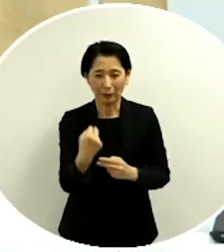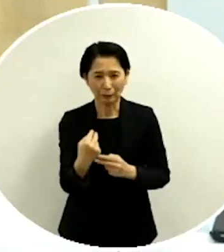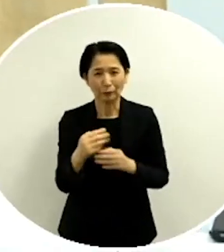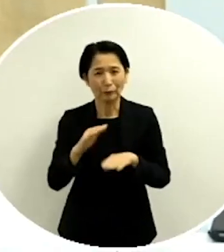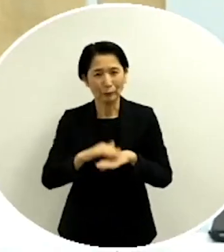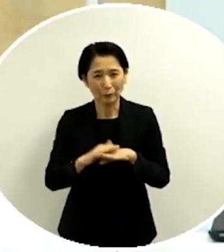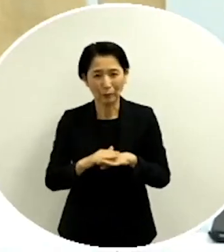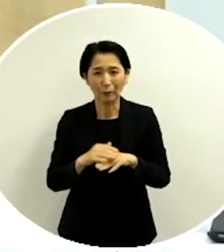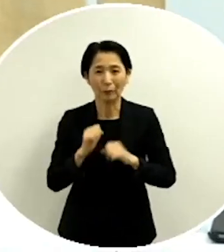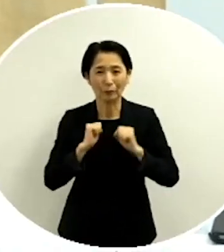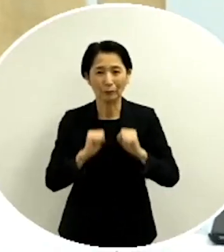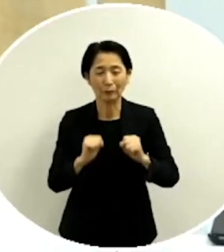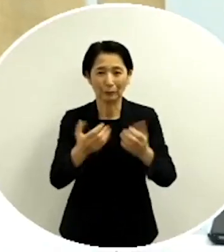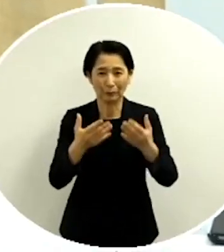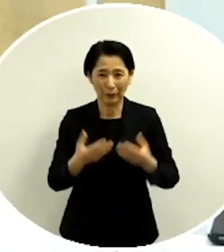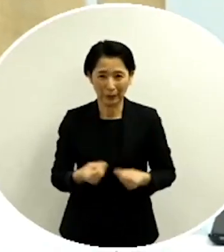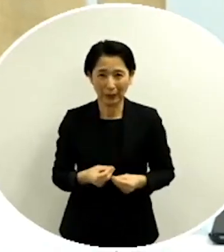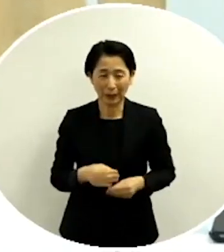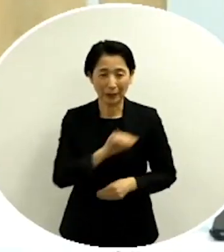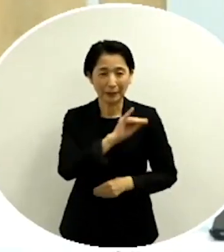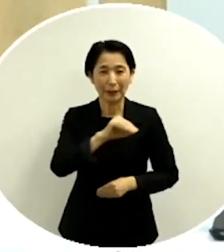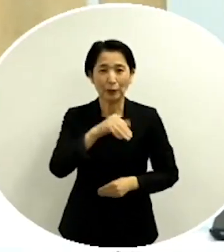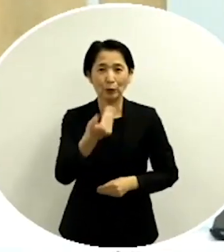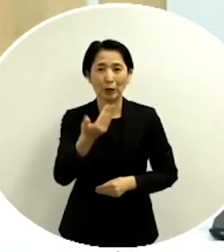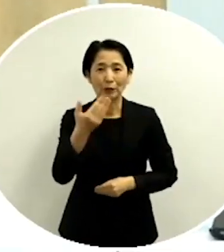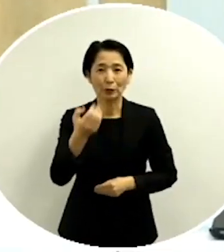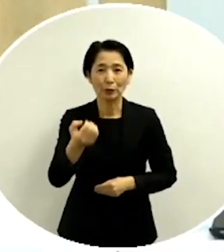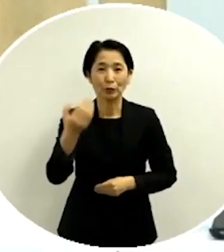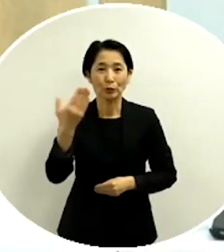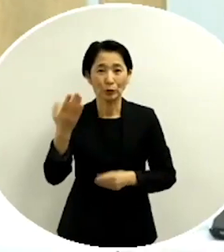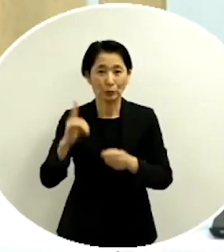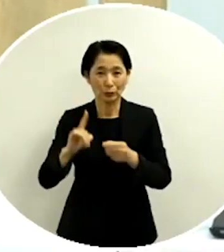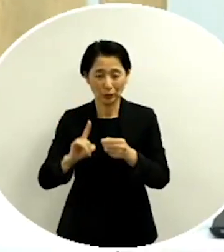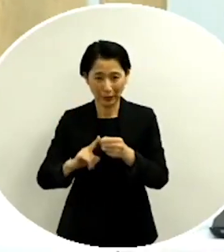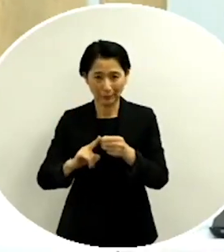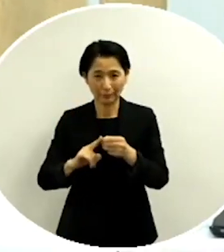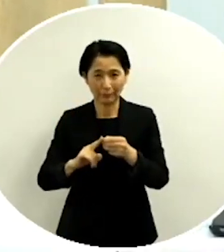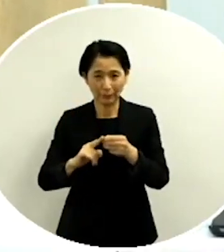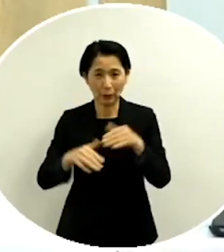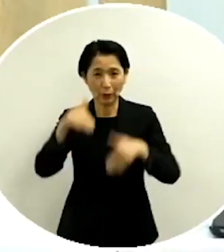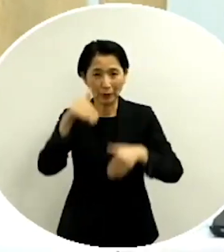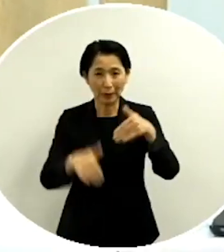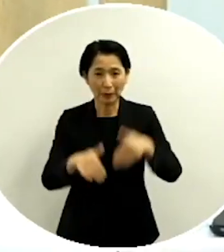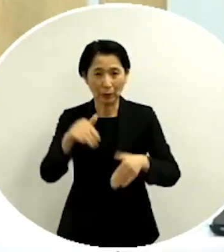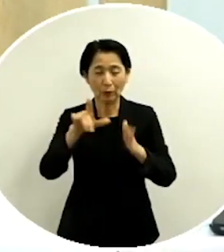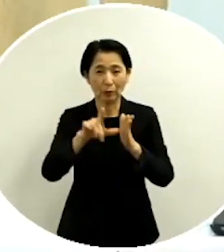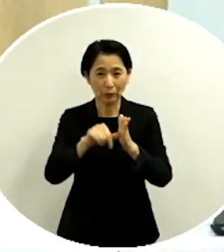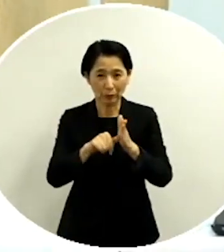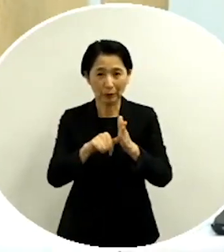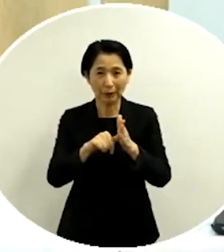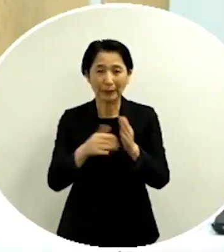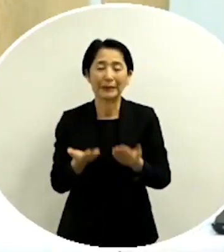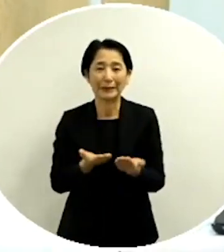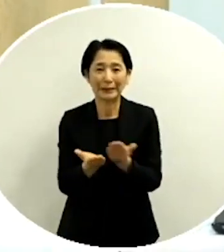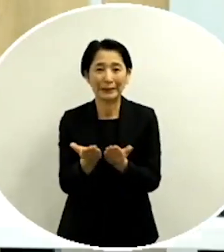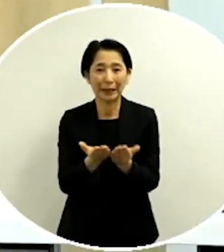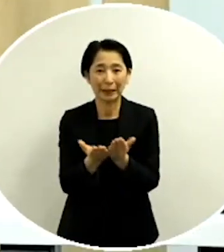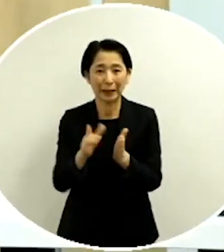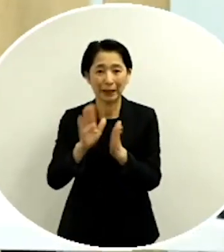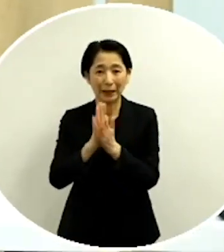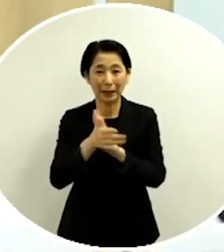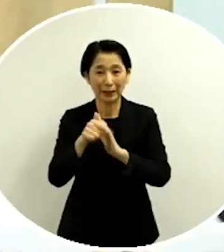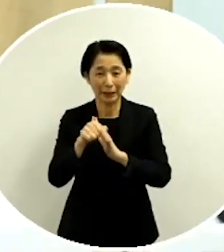た1999年の統一自治体選挙で私の地元の新潟県では